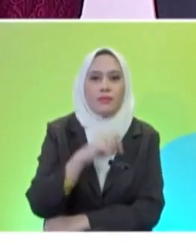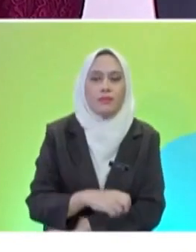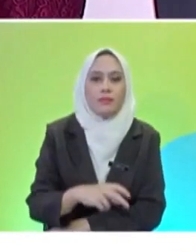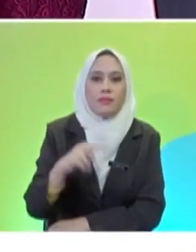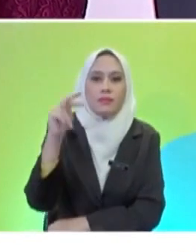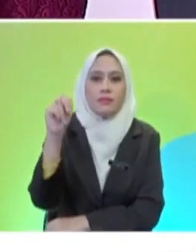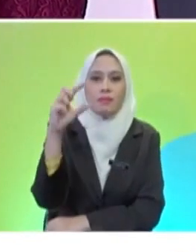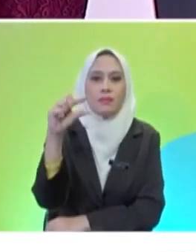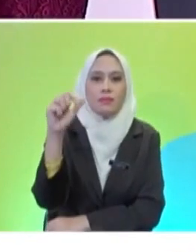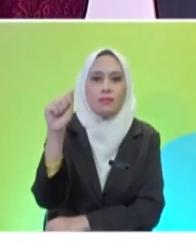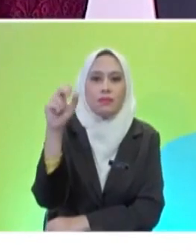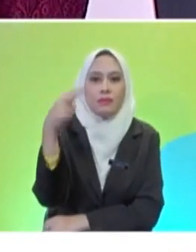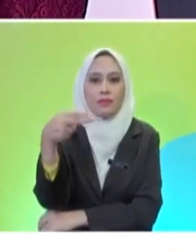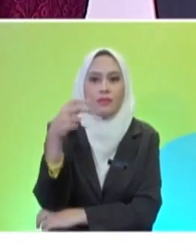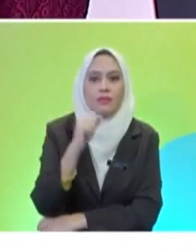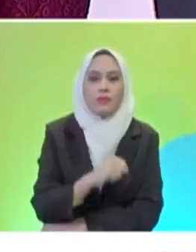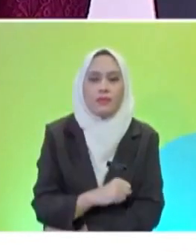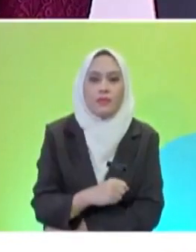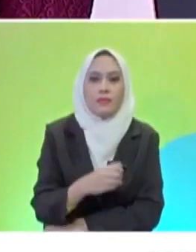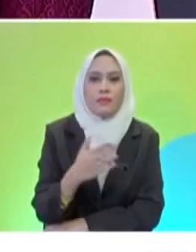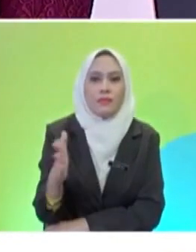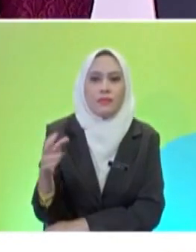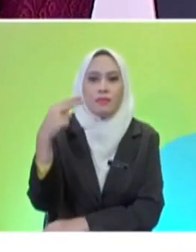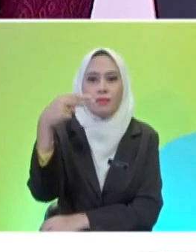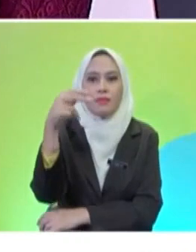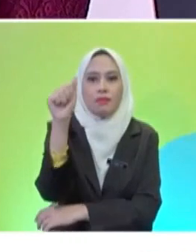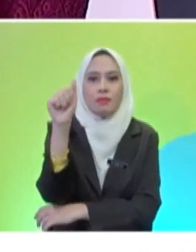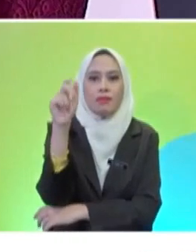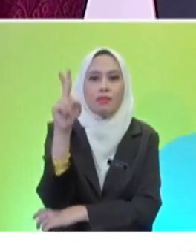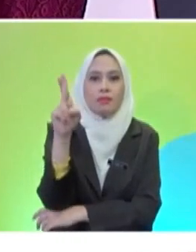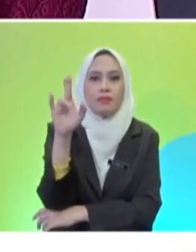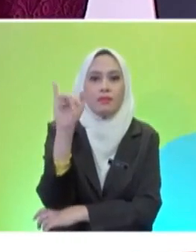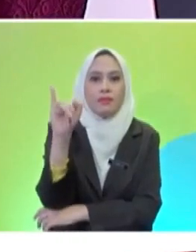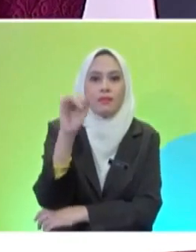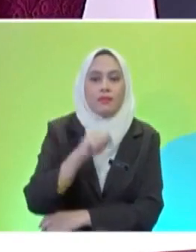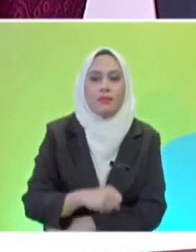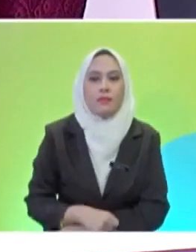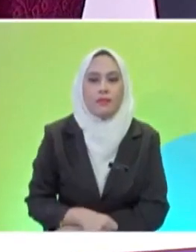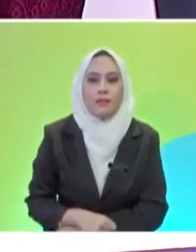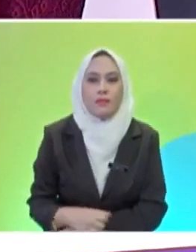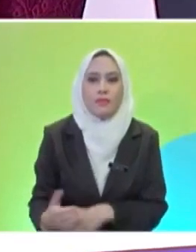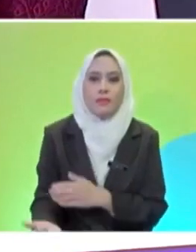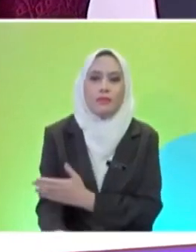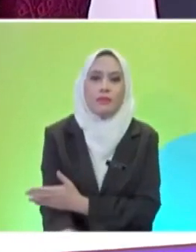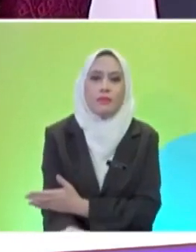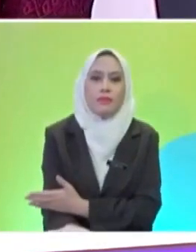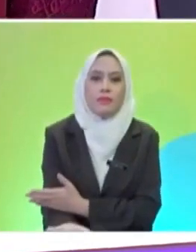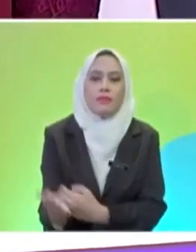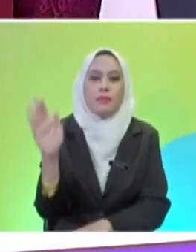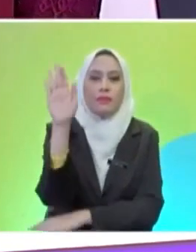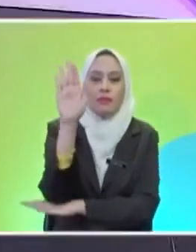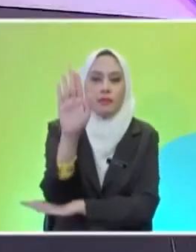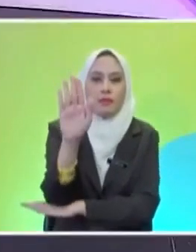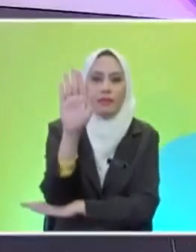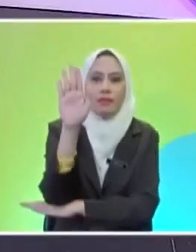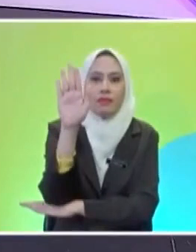Tengah. Ngah. Ha. Ha. Ri. Ri. Tengah hari.